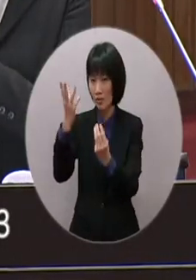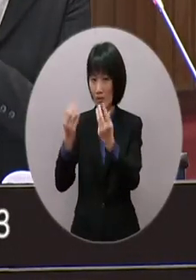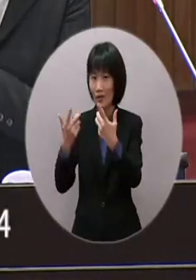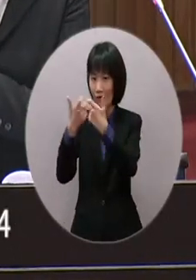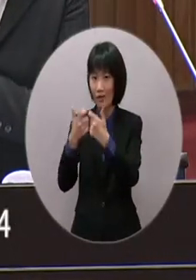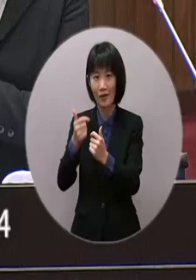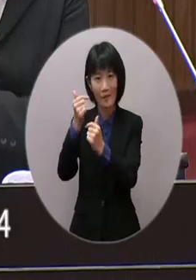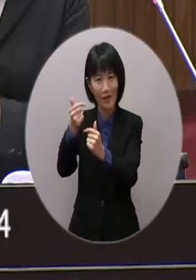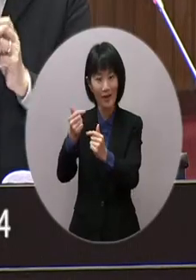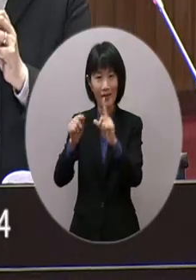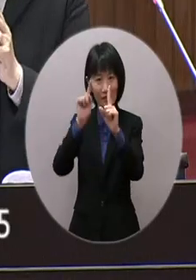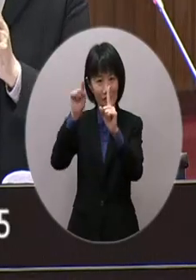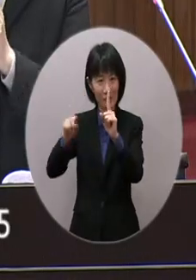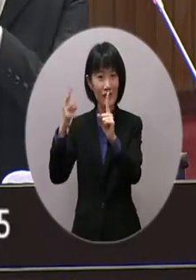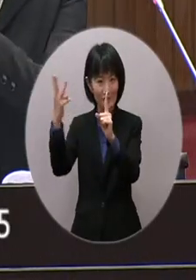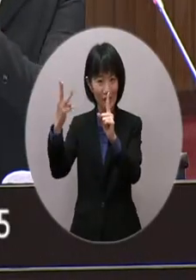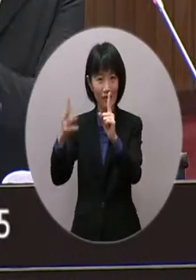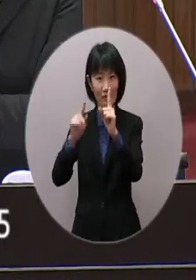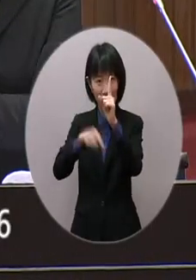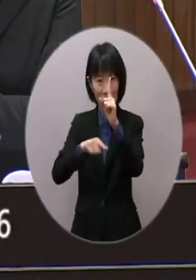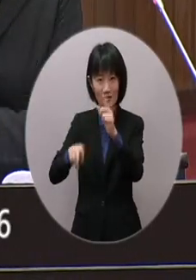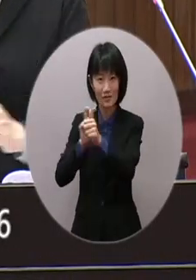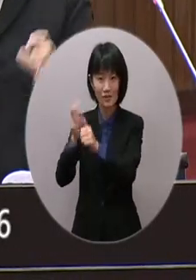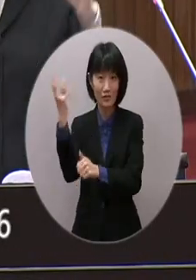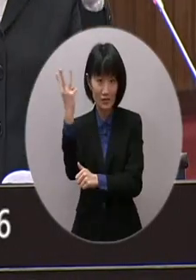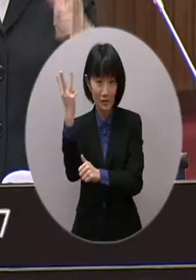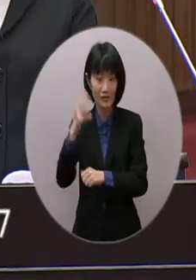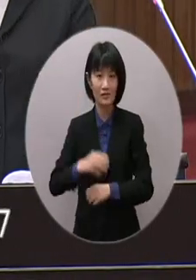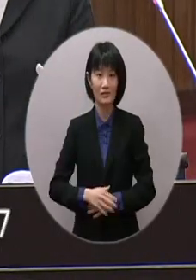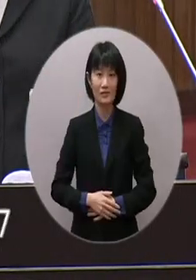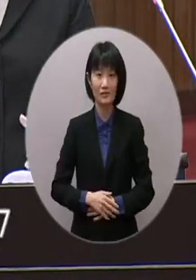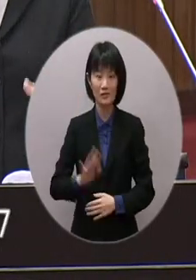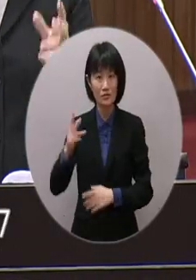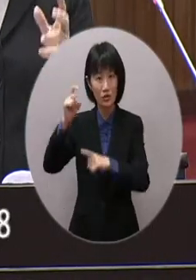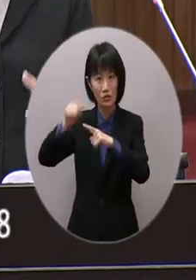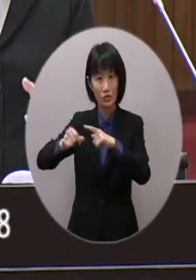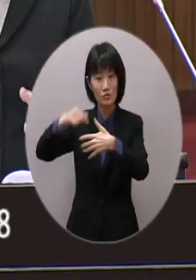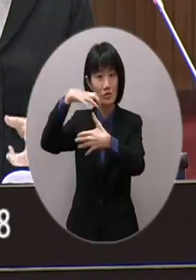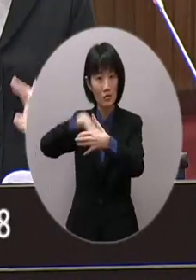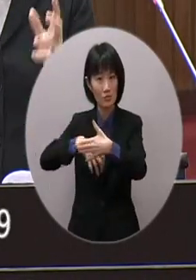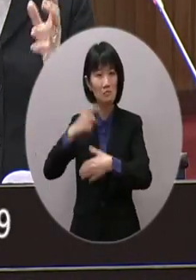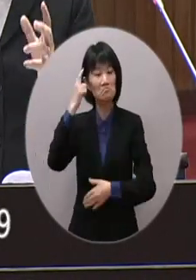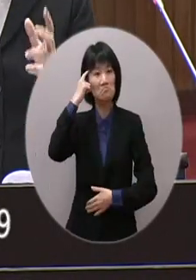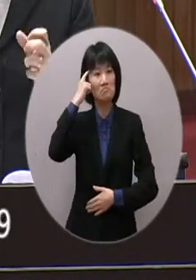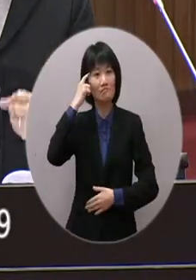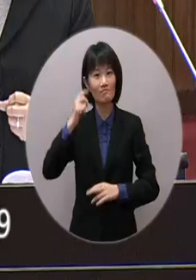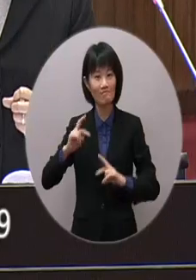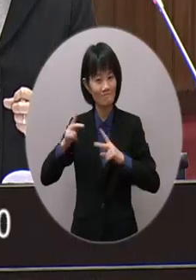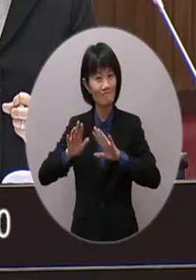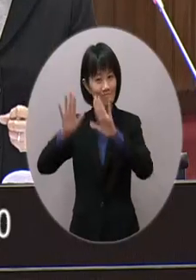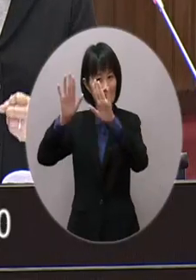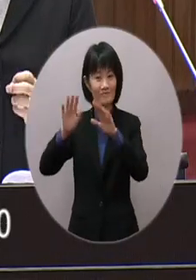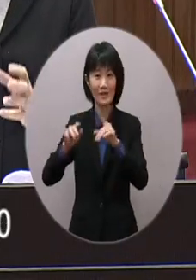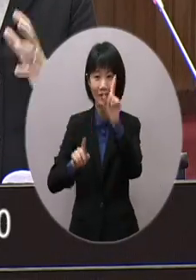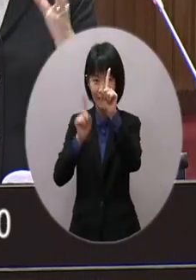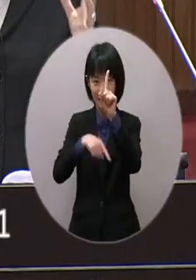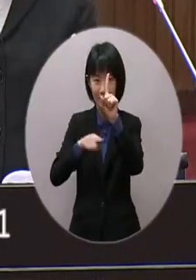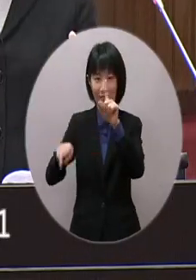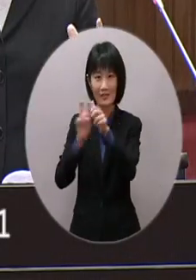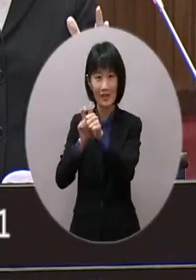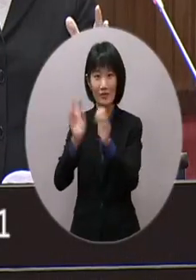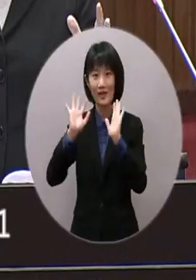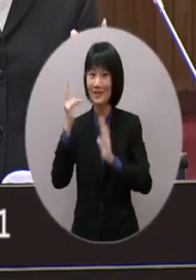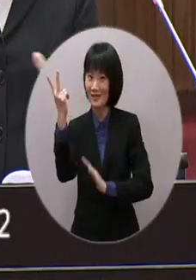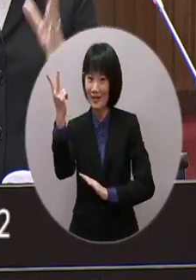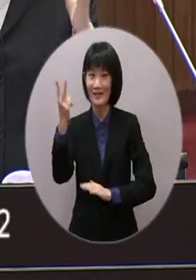人力比其实是1:3，可是他们政府规定是1:3，可是在他们企业里面他们做到了1:2。好，所以可